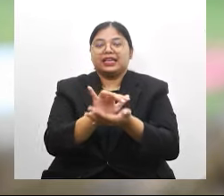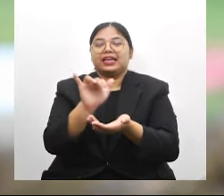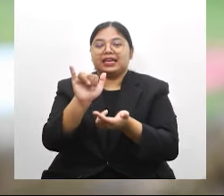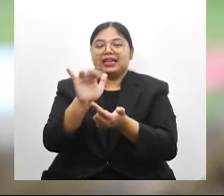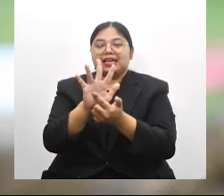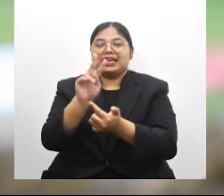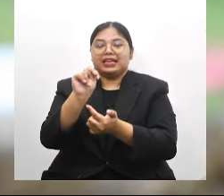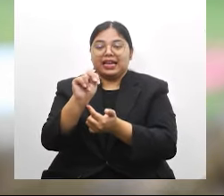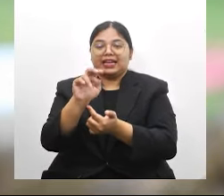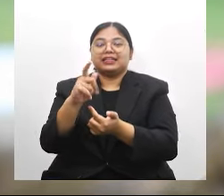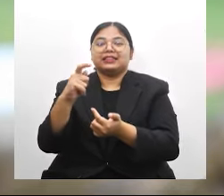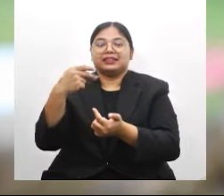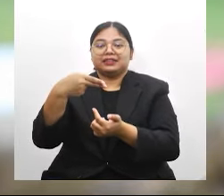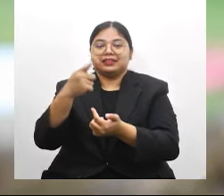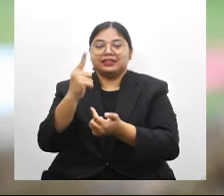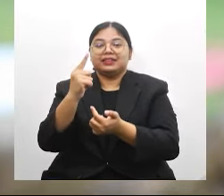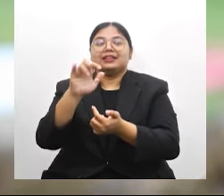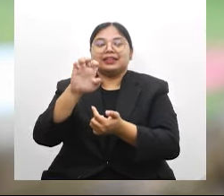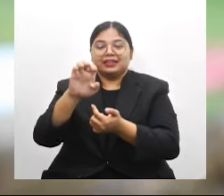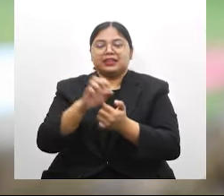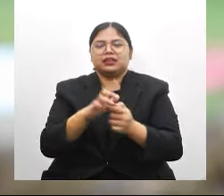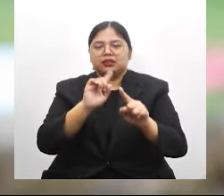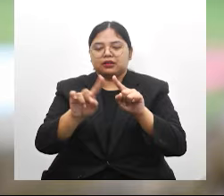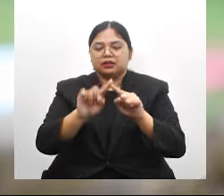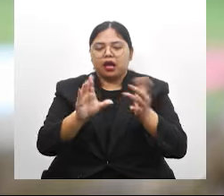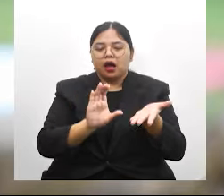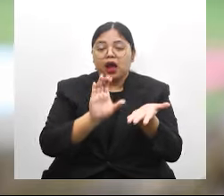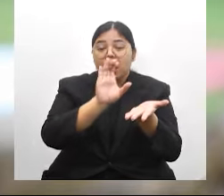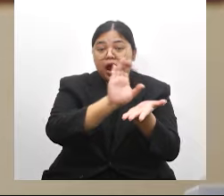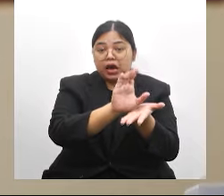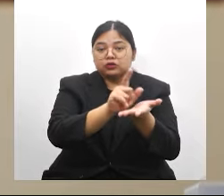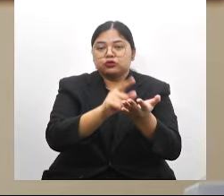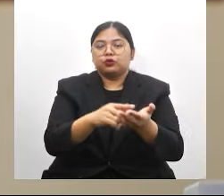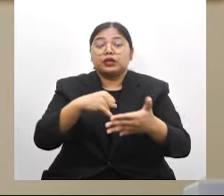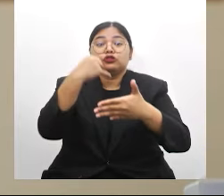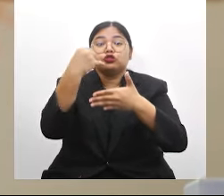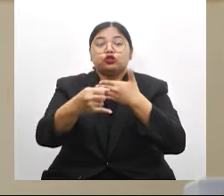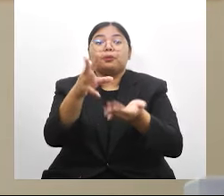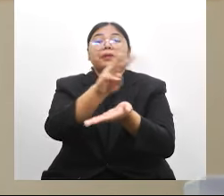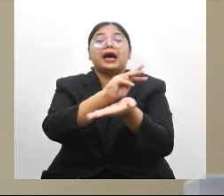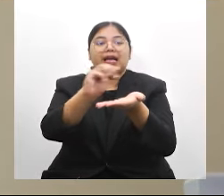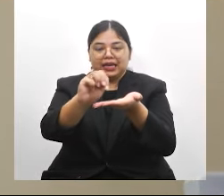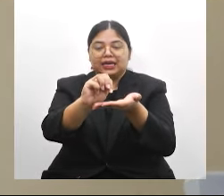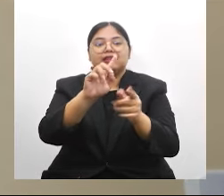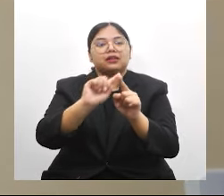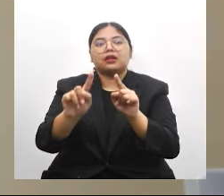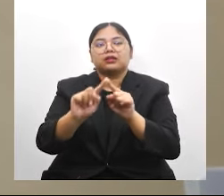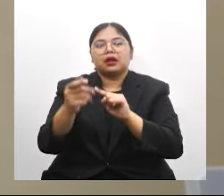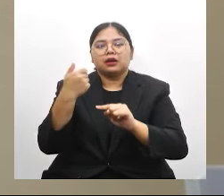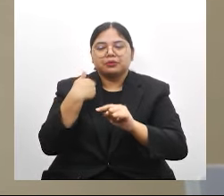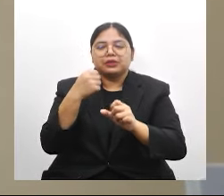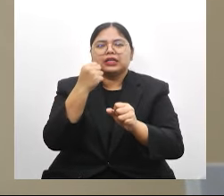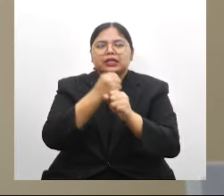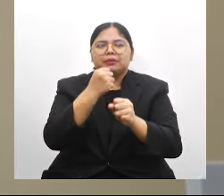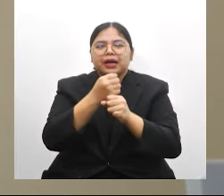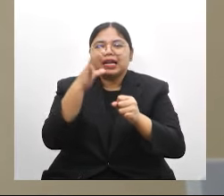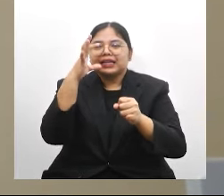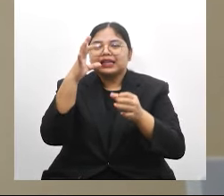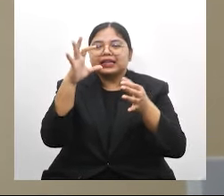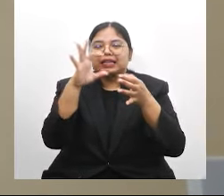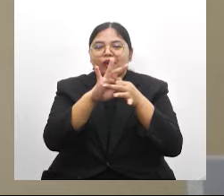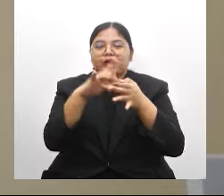จะมอบให้ทุกปีมอบให้จนักศึกษาจนกว่าจะจบปริญญาตรีนะครับเ่อสนับสนุนทางด้านงานมัคคุเทศเพื่อสนับสนุน